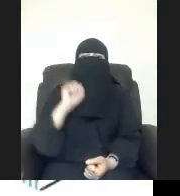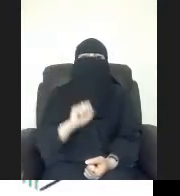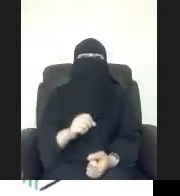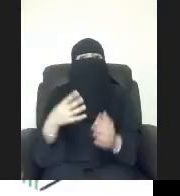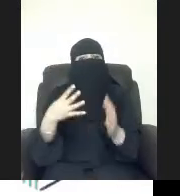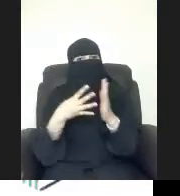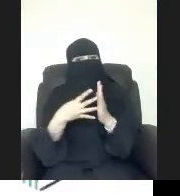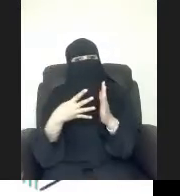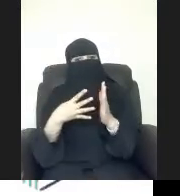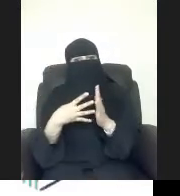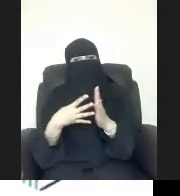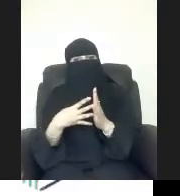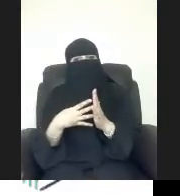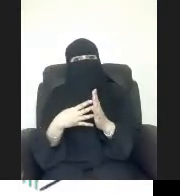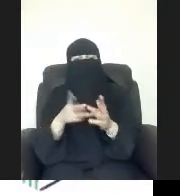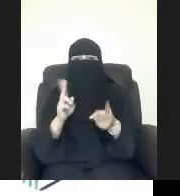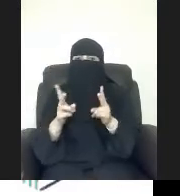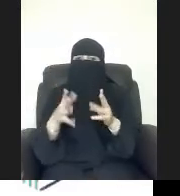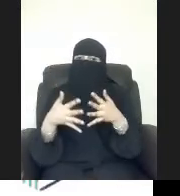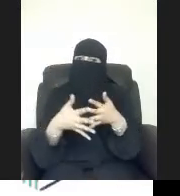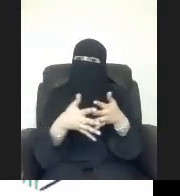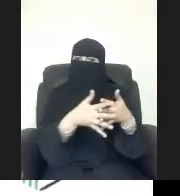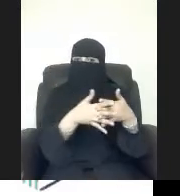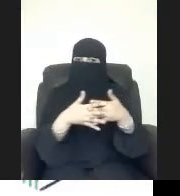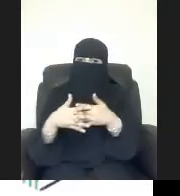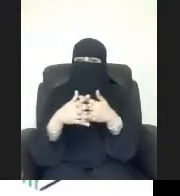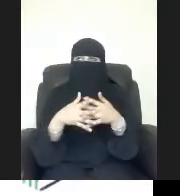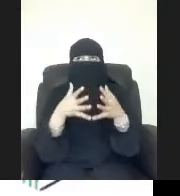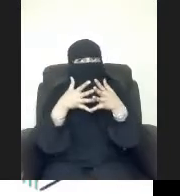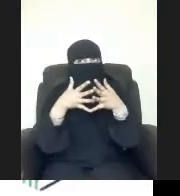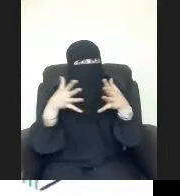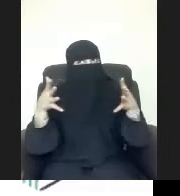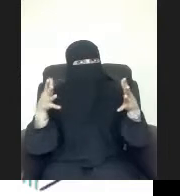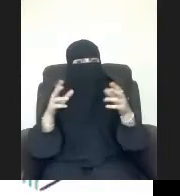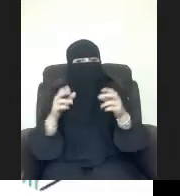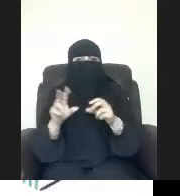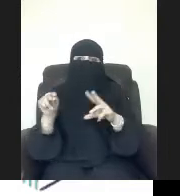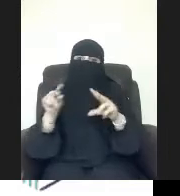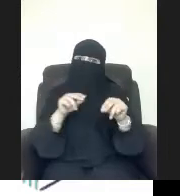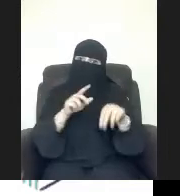المواد على الرغم أنها كانت غير تزامنية.